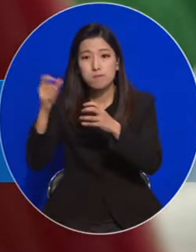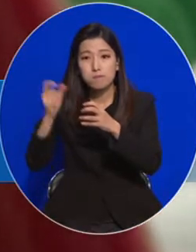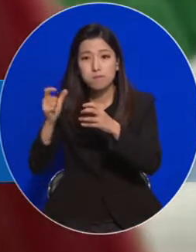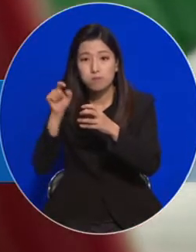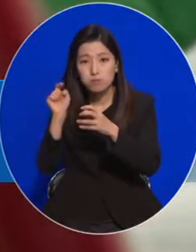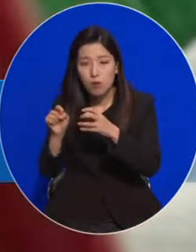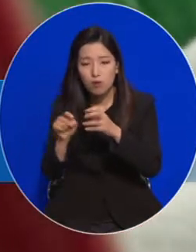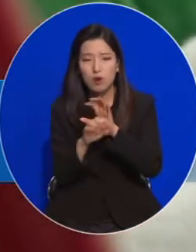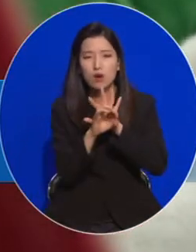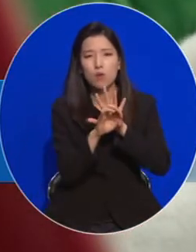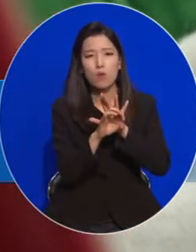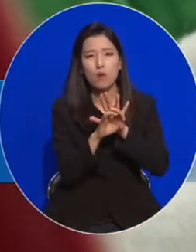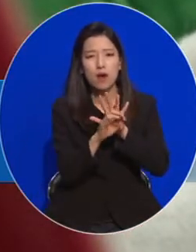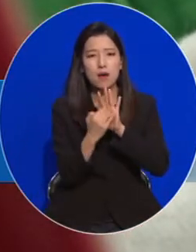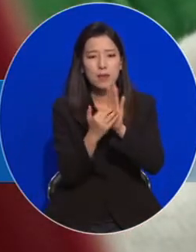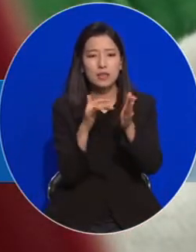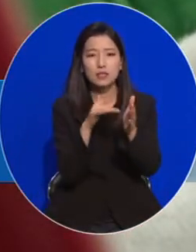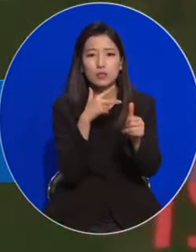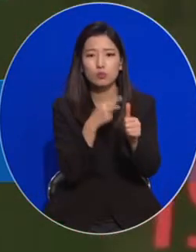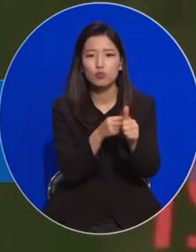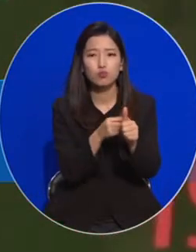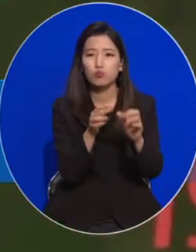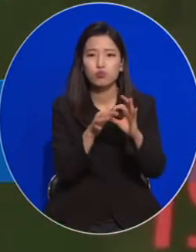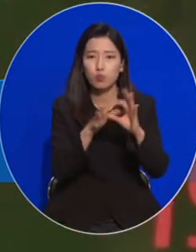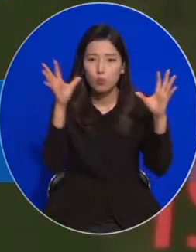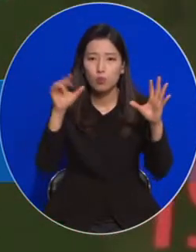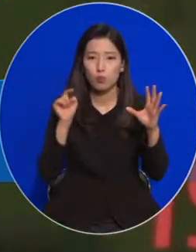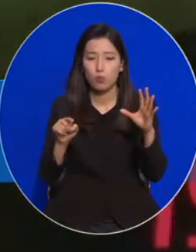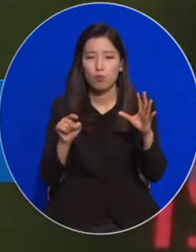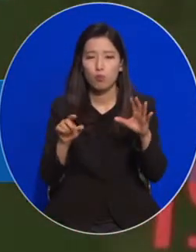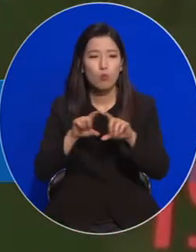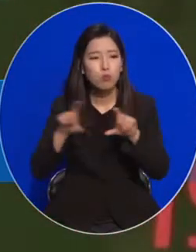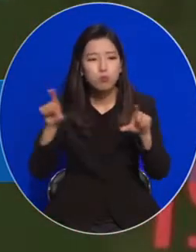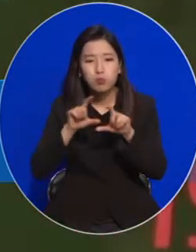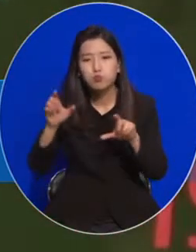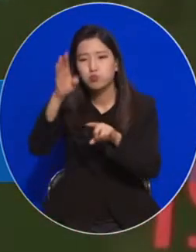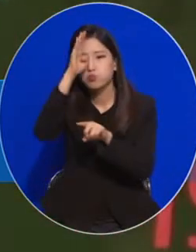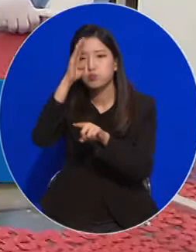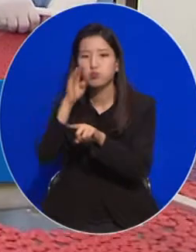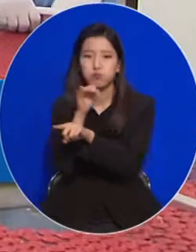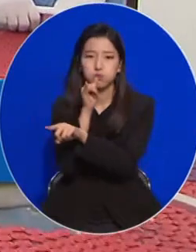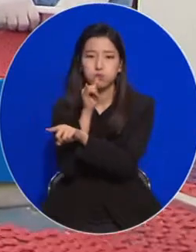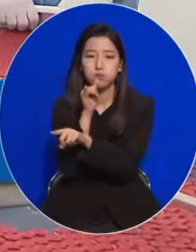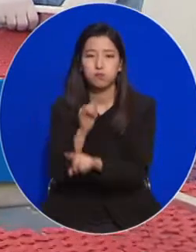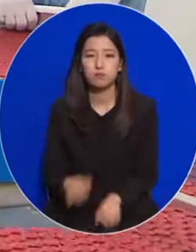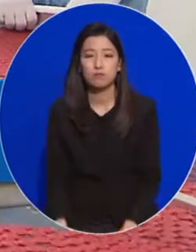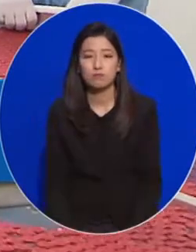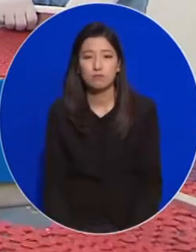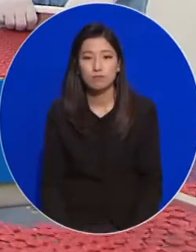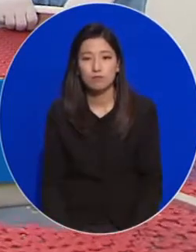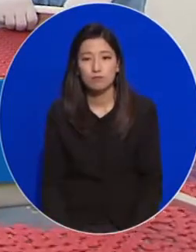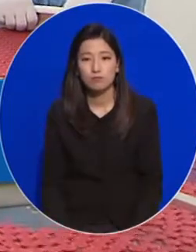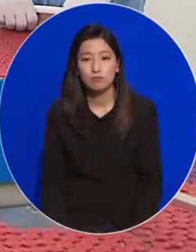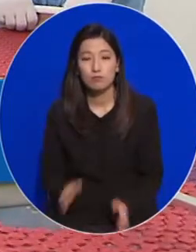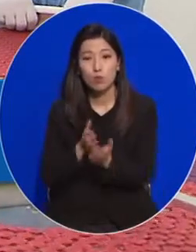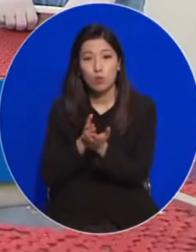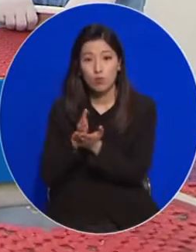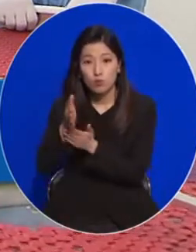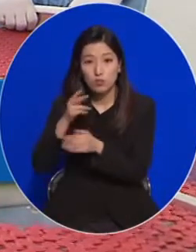다양한 원인으로 인해 자연스럽게 발생할 수 있는 흔한 증상이라는 겁니다. 예방접종